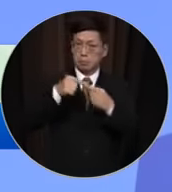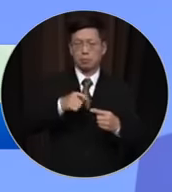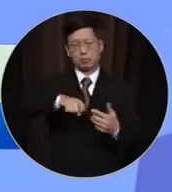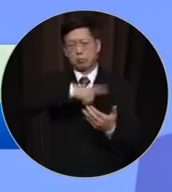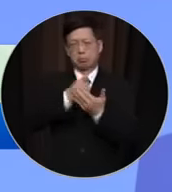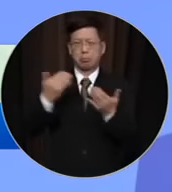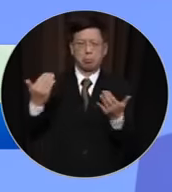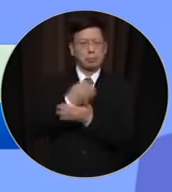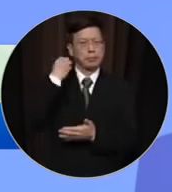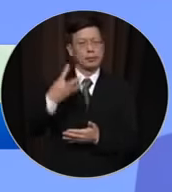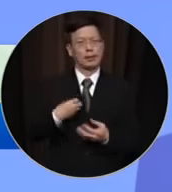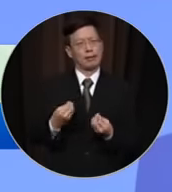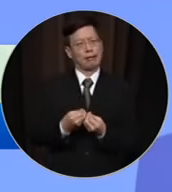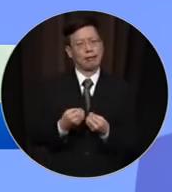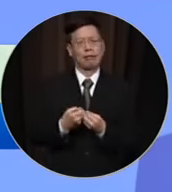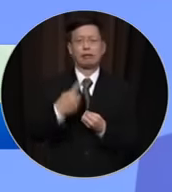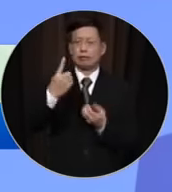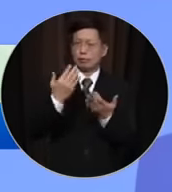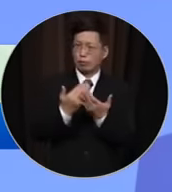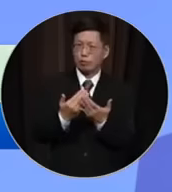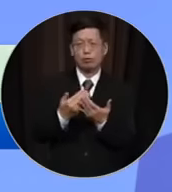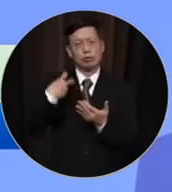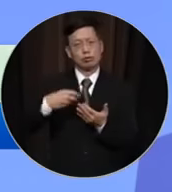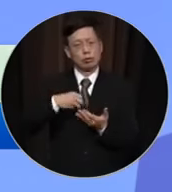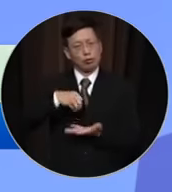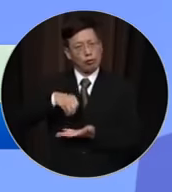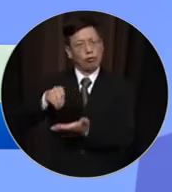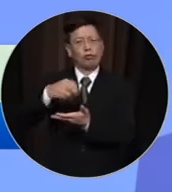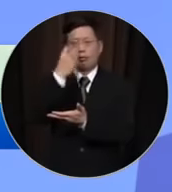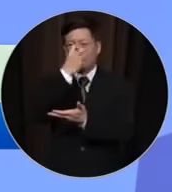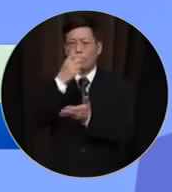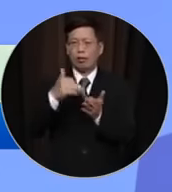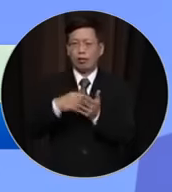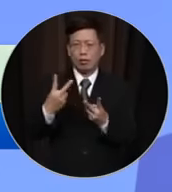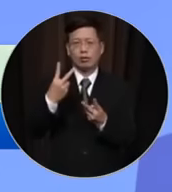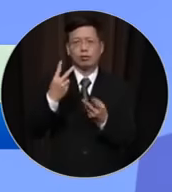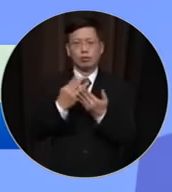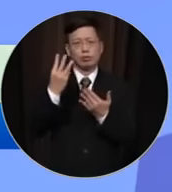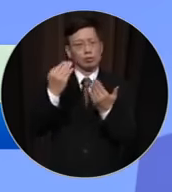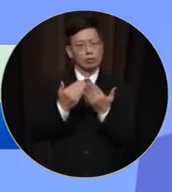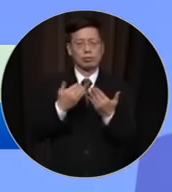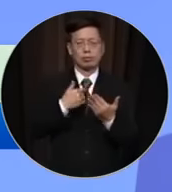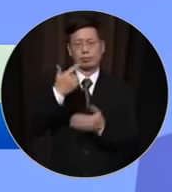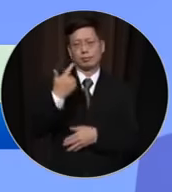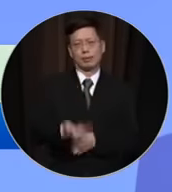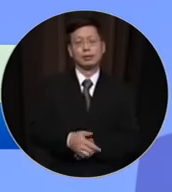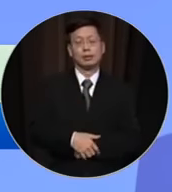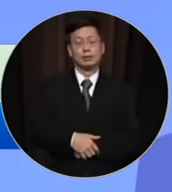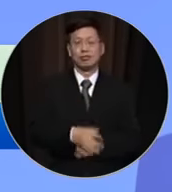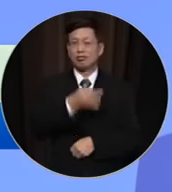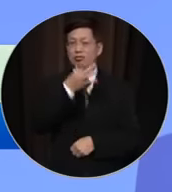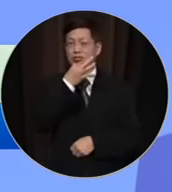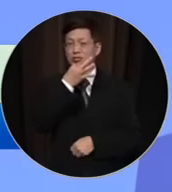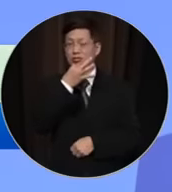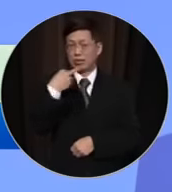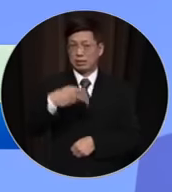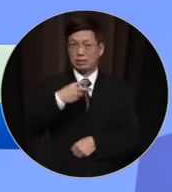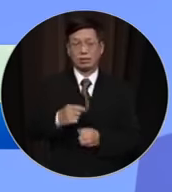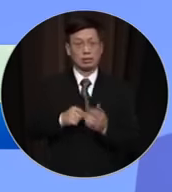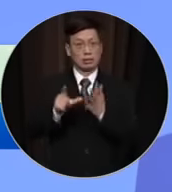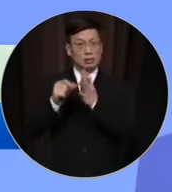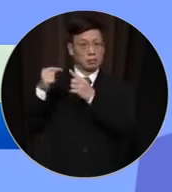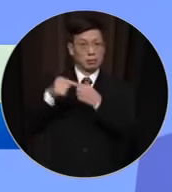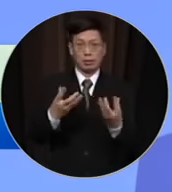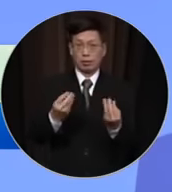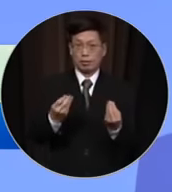部要从头开始一读，然后复委委员会审查2读3读。所以为了避免这种届期不连